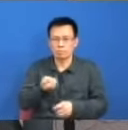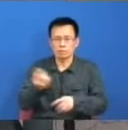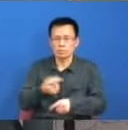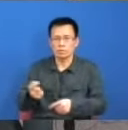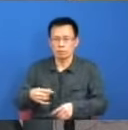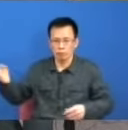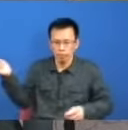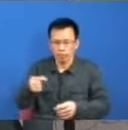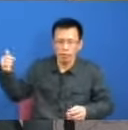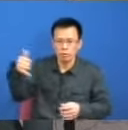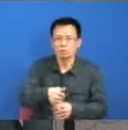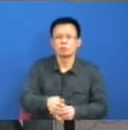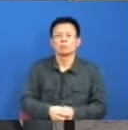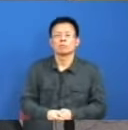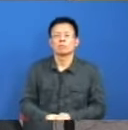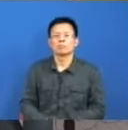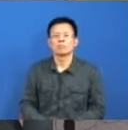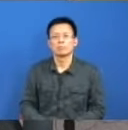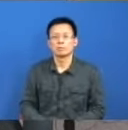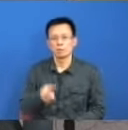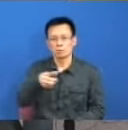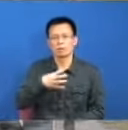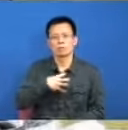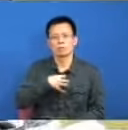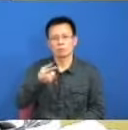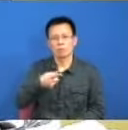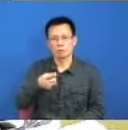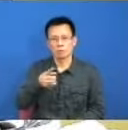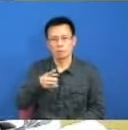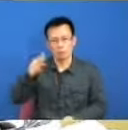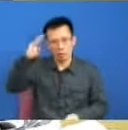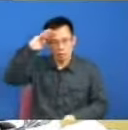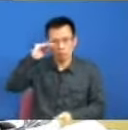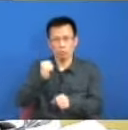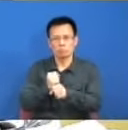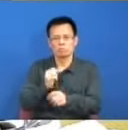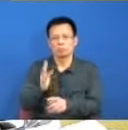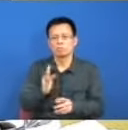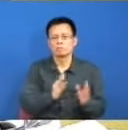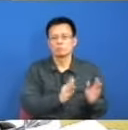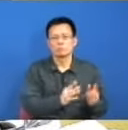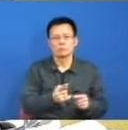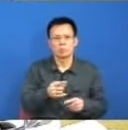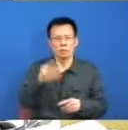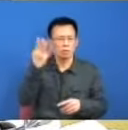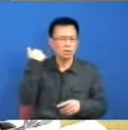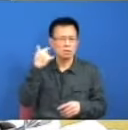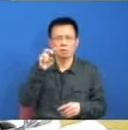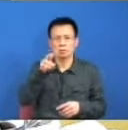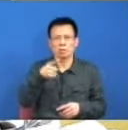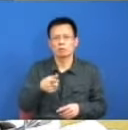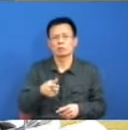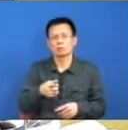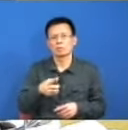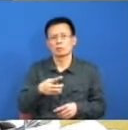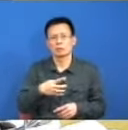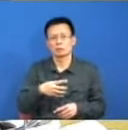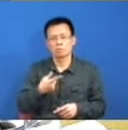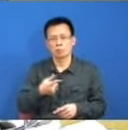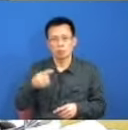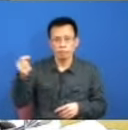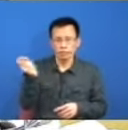咯。 你覺得佢哋咁做，你比對於其他以前你見到嘅示威場面，除咗話